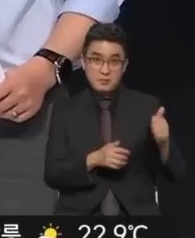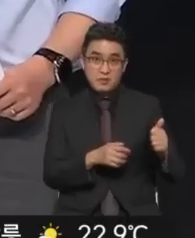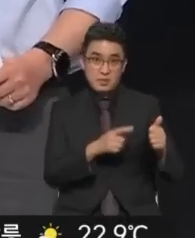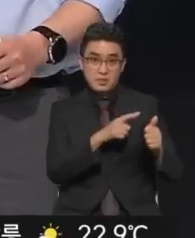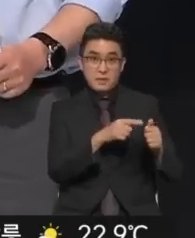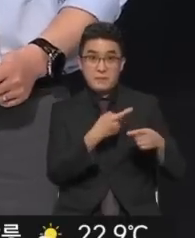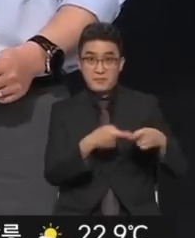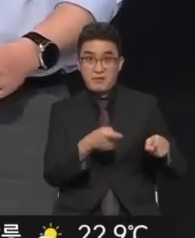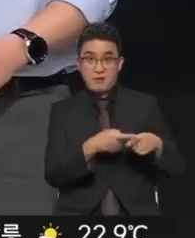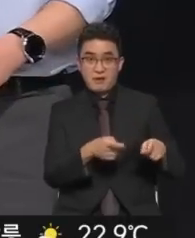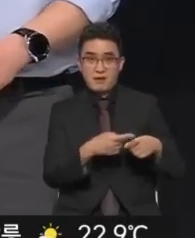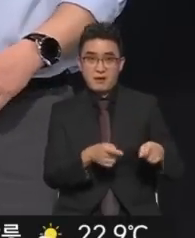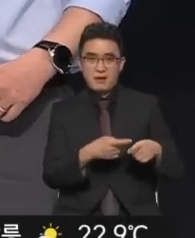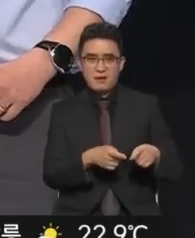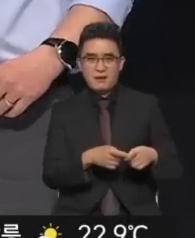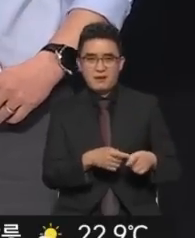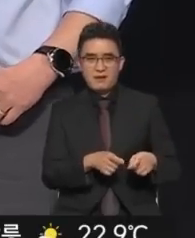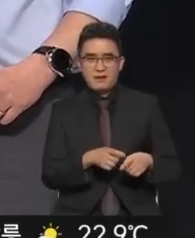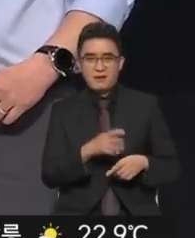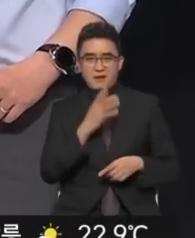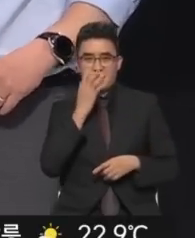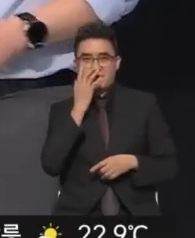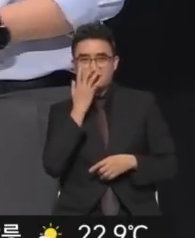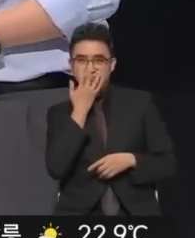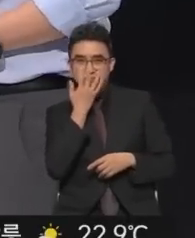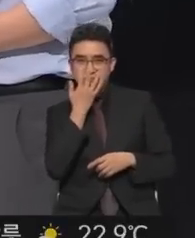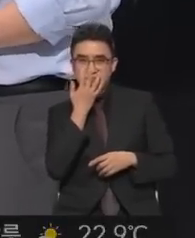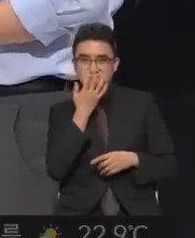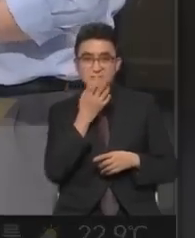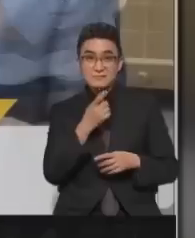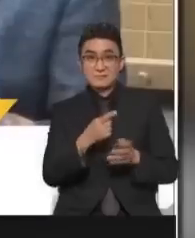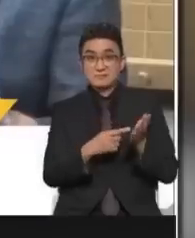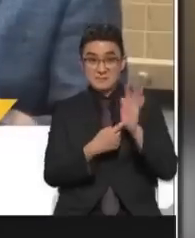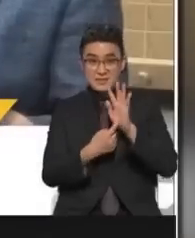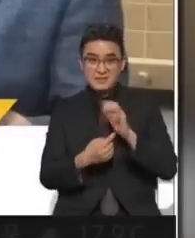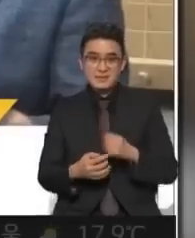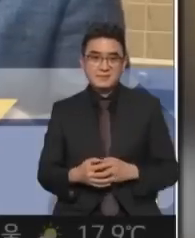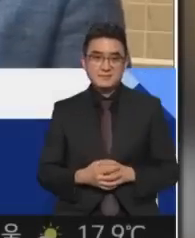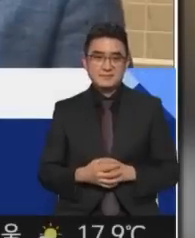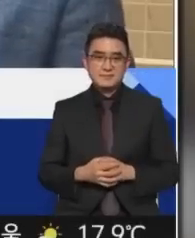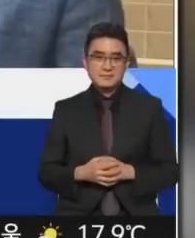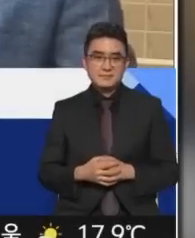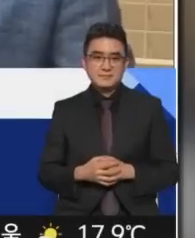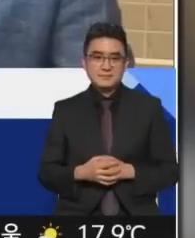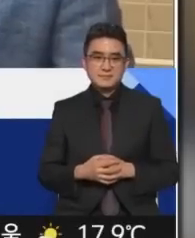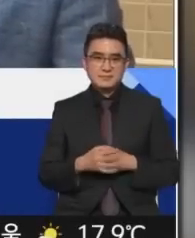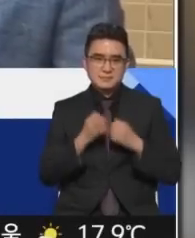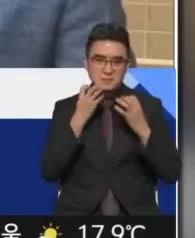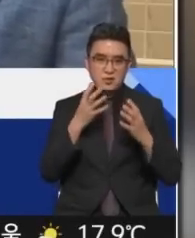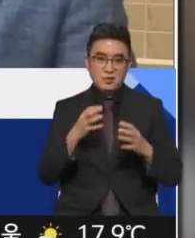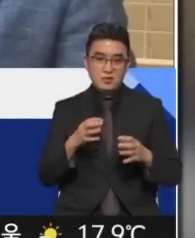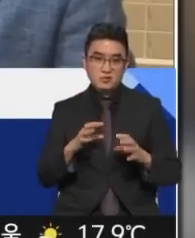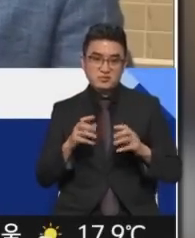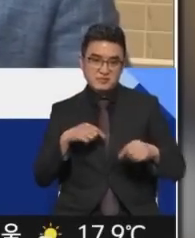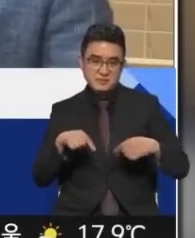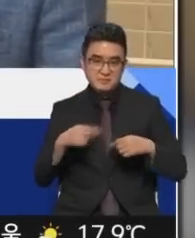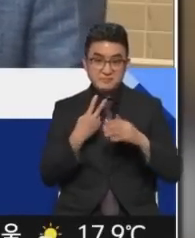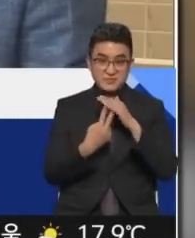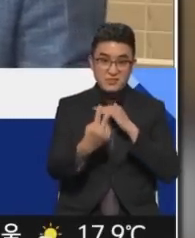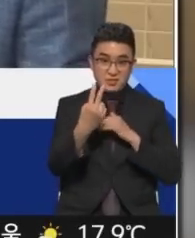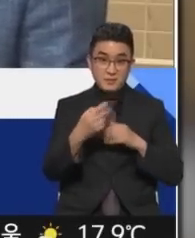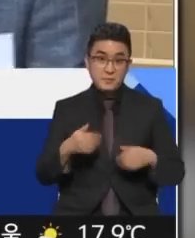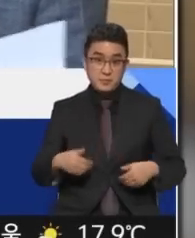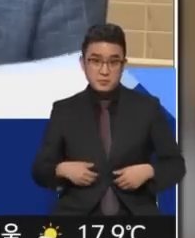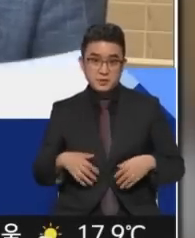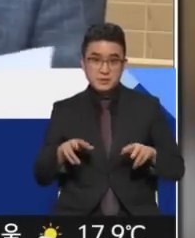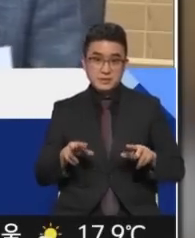평가, 물음표도 달리기 시작했습니다. 새로운 정치로서 비전과 희망을 줘야 되는데 지금